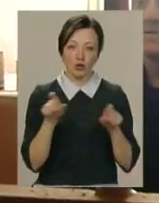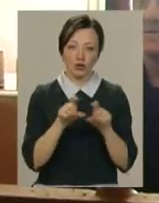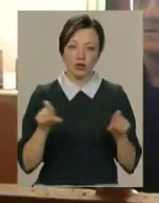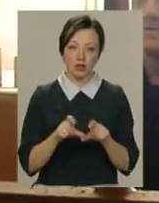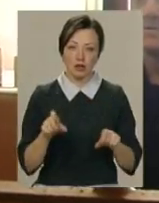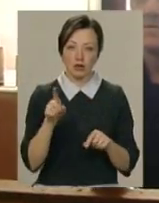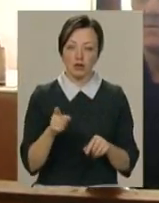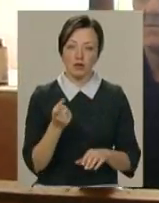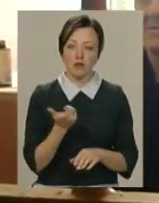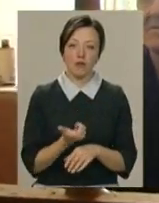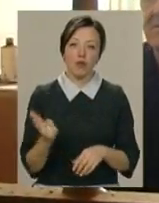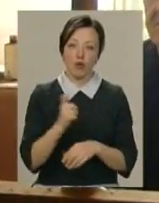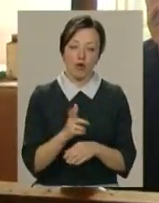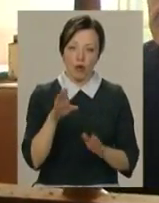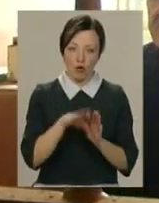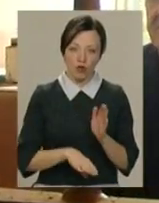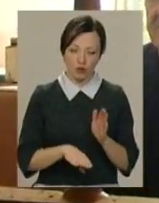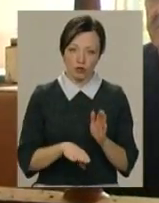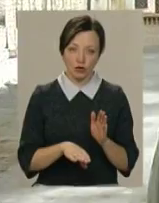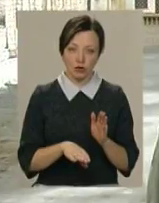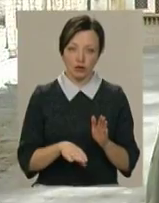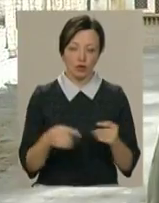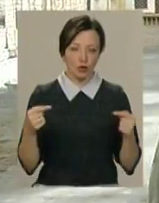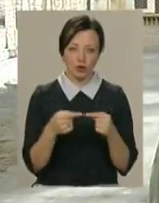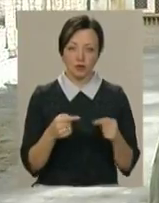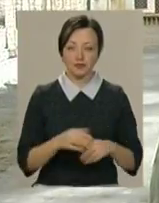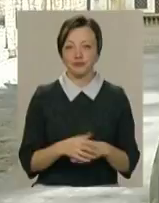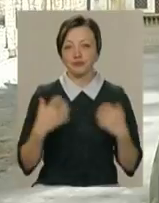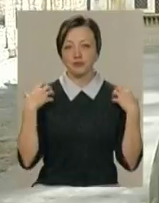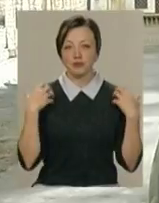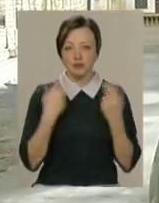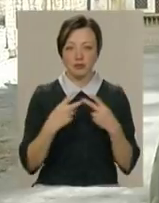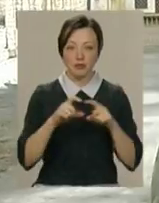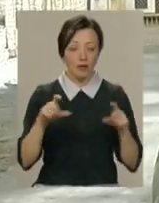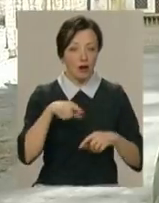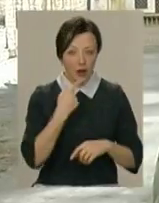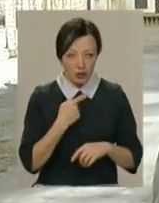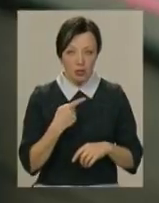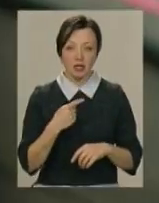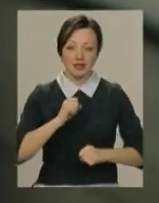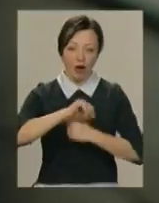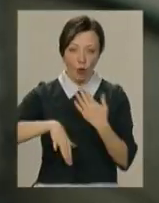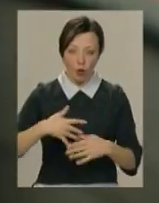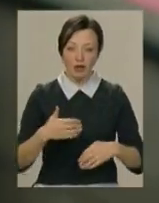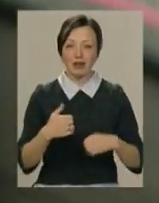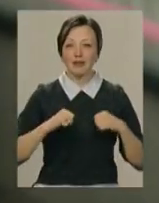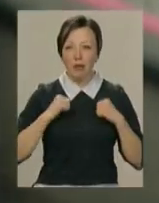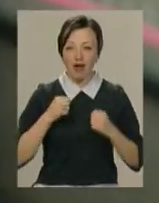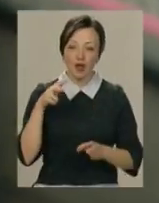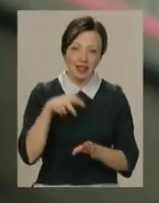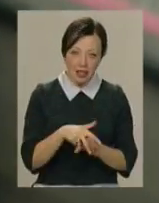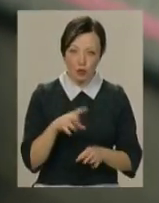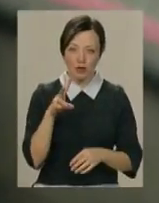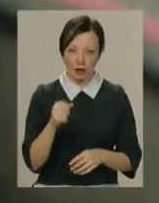учреждениях, там у них намного хуже. Це точно. Начальник колонії Олександр Новосядлов каже, заколотники таким чином намагаються тиснути